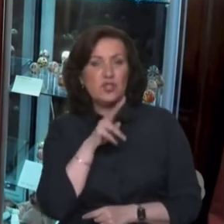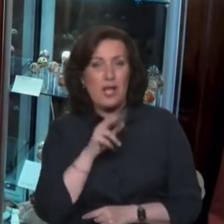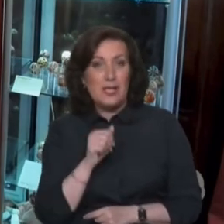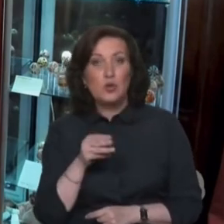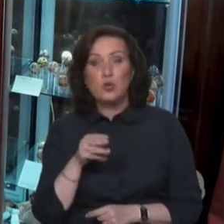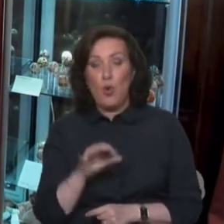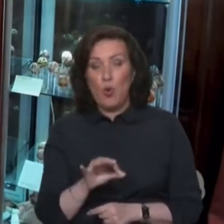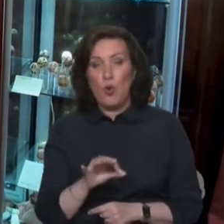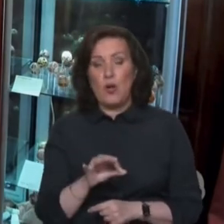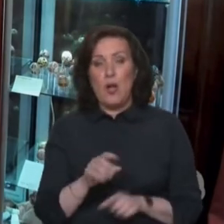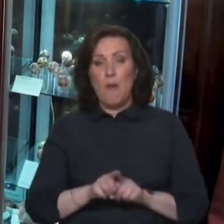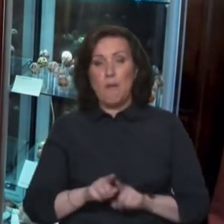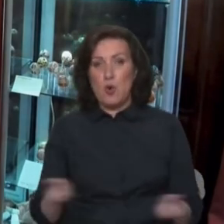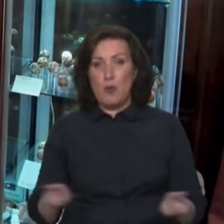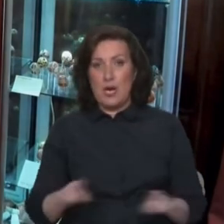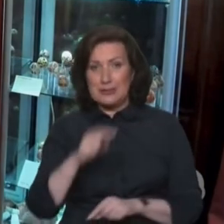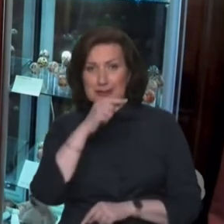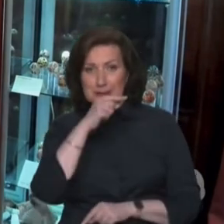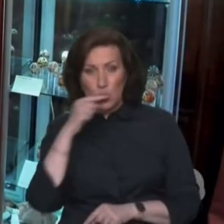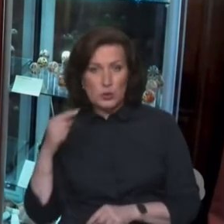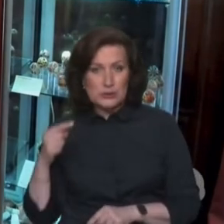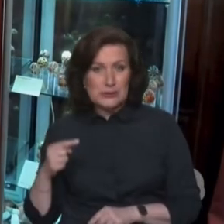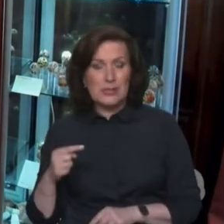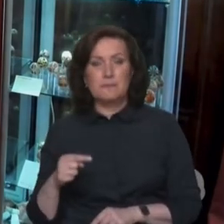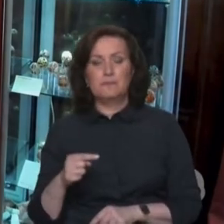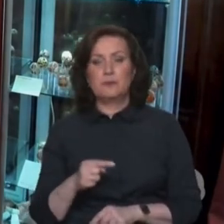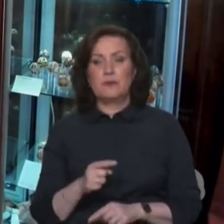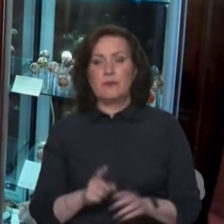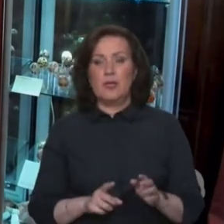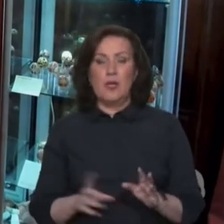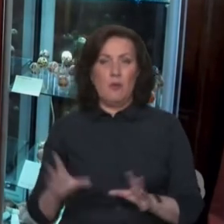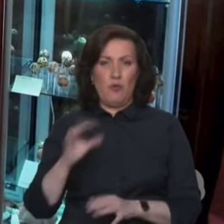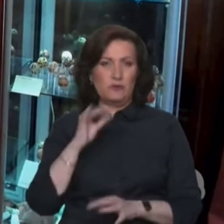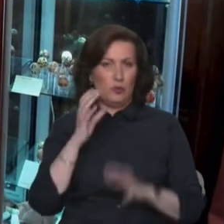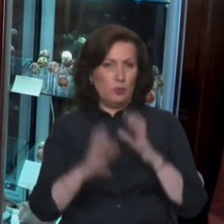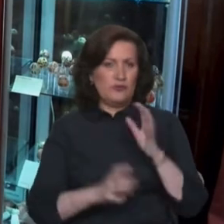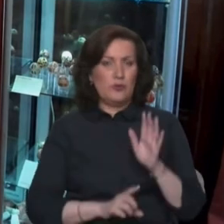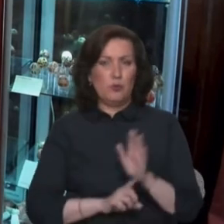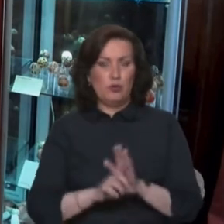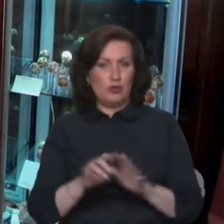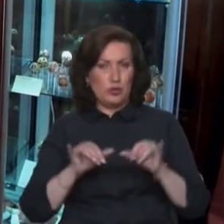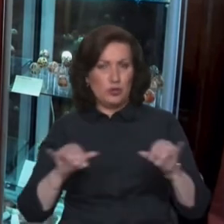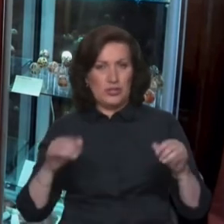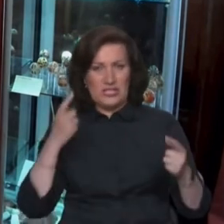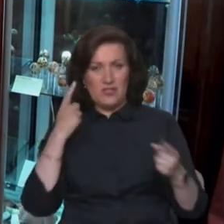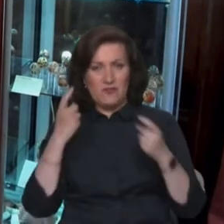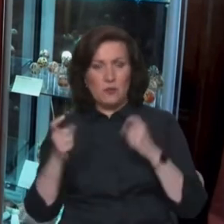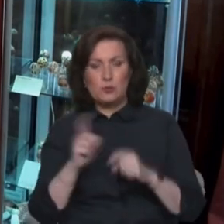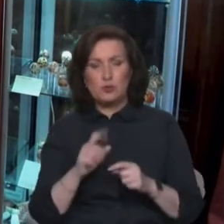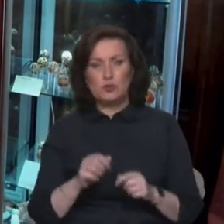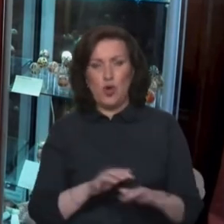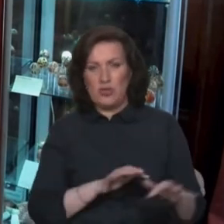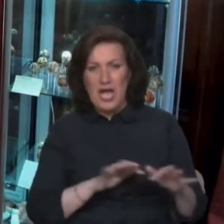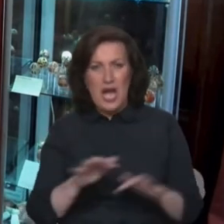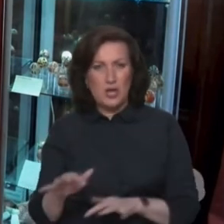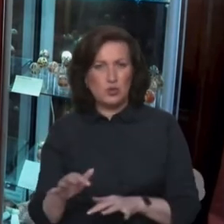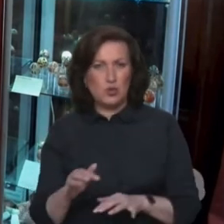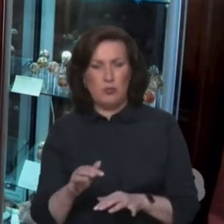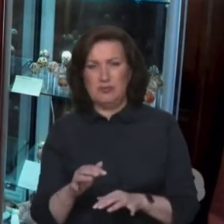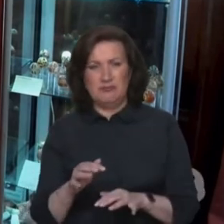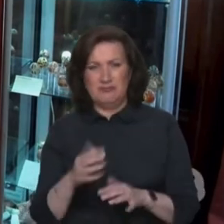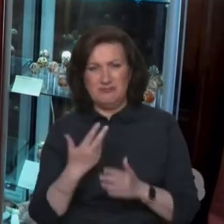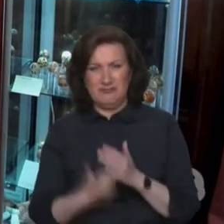то пропагандисти росіяни по цілому світі починали розширити інформацію, що контрнаступ не